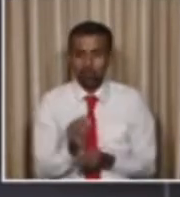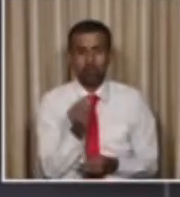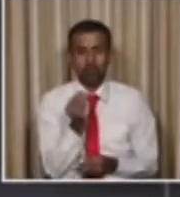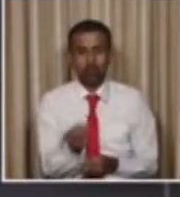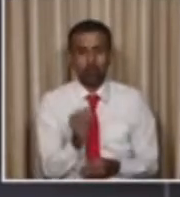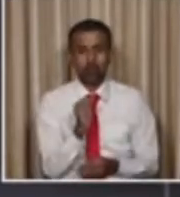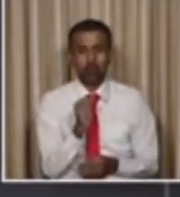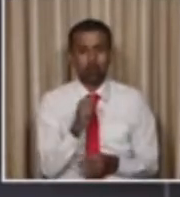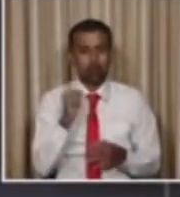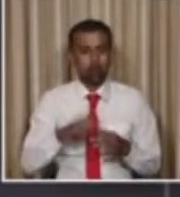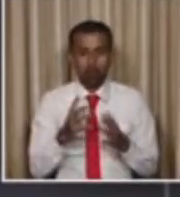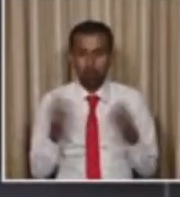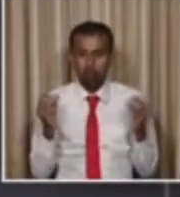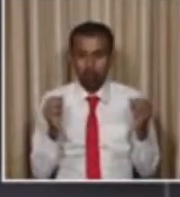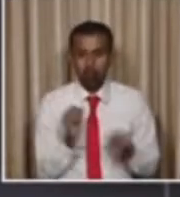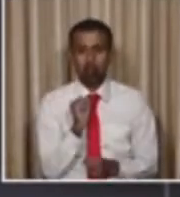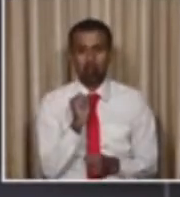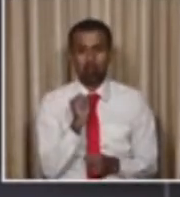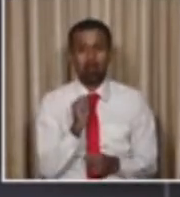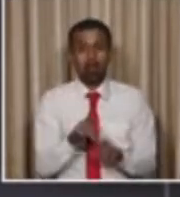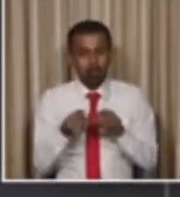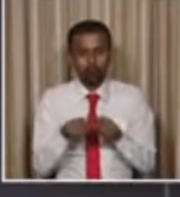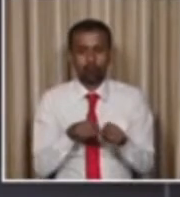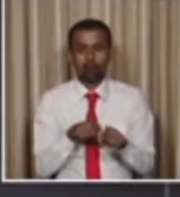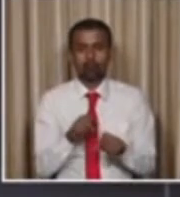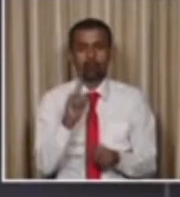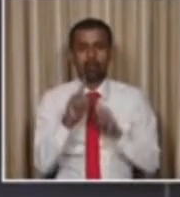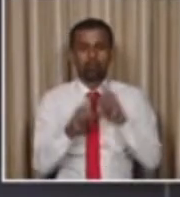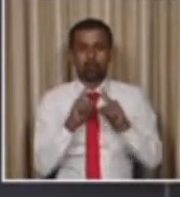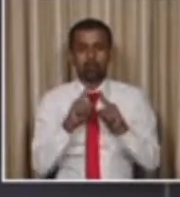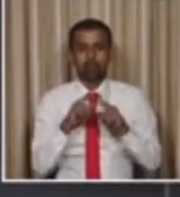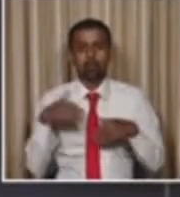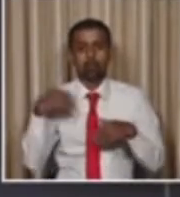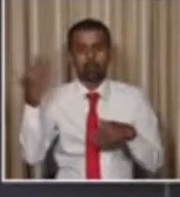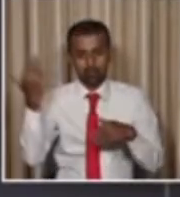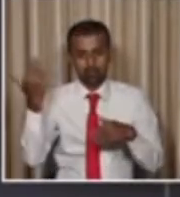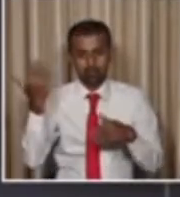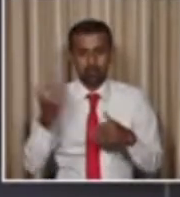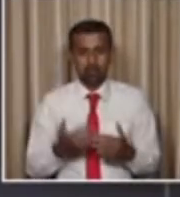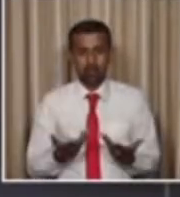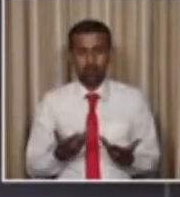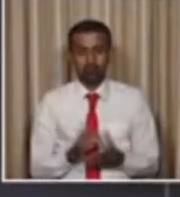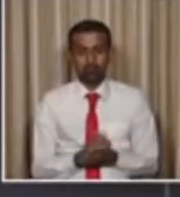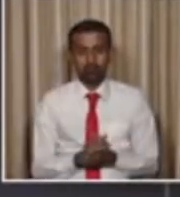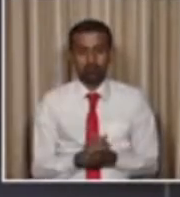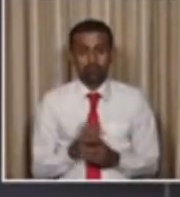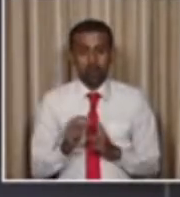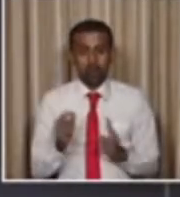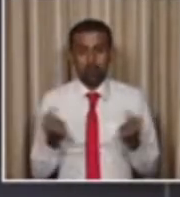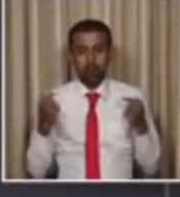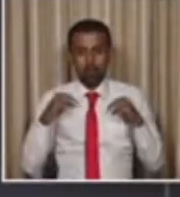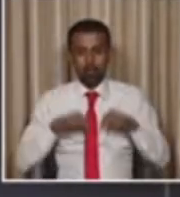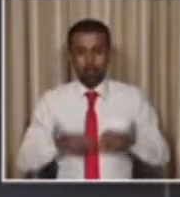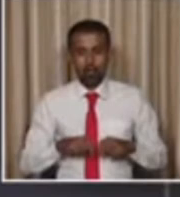රටේ ජනතාවගේ ප්‍රශ්න විසඳන්නේ කොහොමද අන්න ඒ කොටස ගැන කතා කරන්න එළියට ගිහිල්ලා එහෙම නැතුව මේ පාර්ලිමේන්තුව